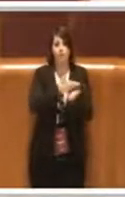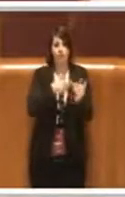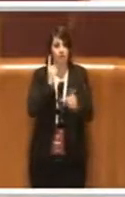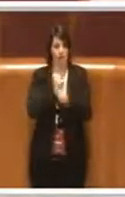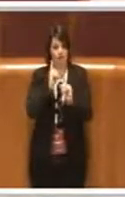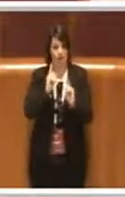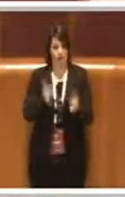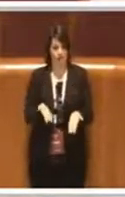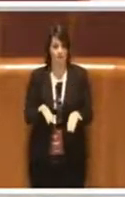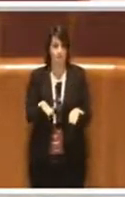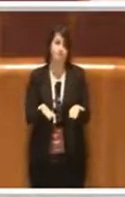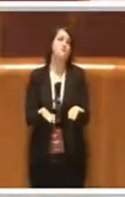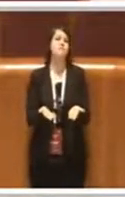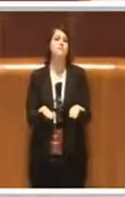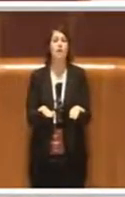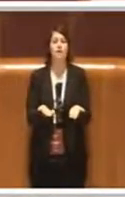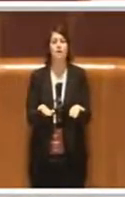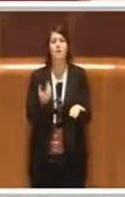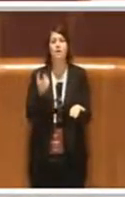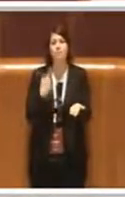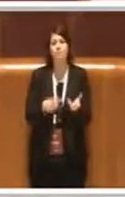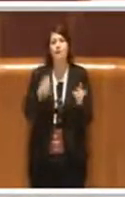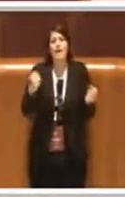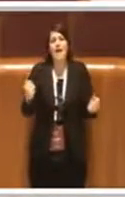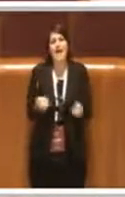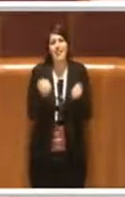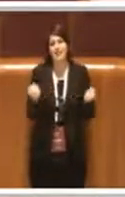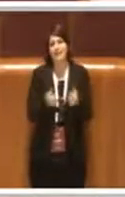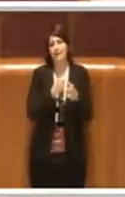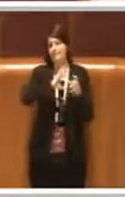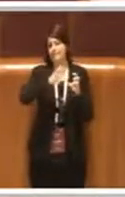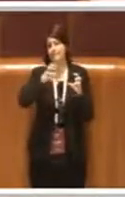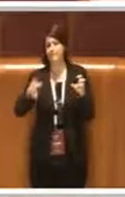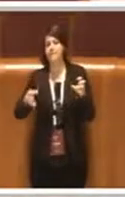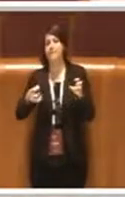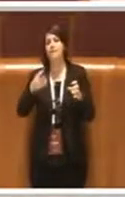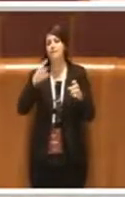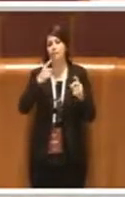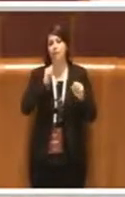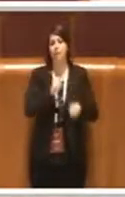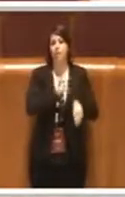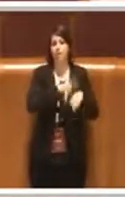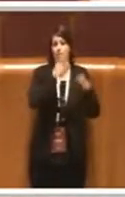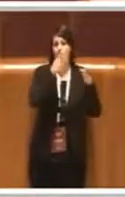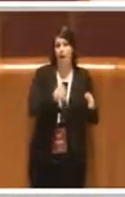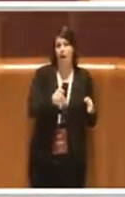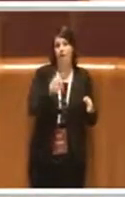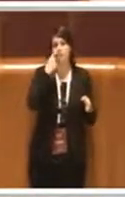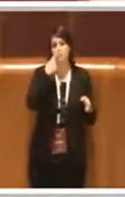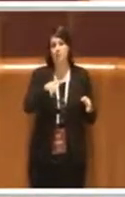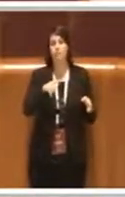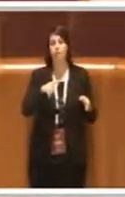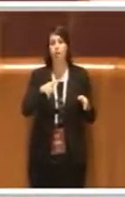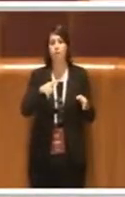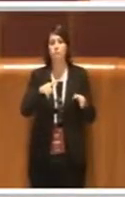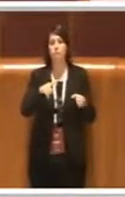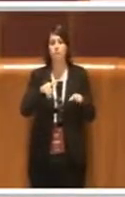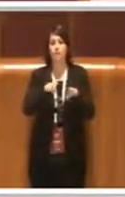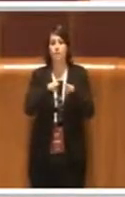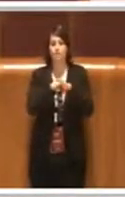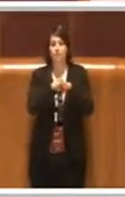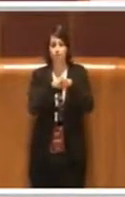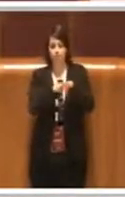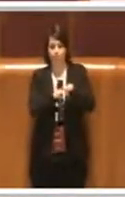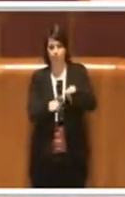andare da quelle temporanee di sviluppo appunto di campanelli di suonata con pedane mobili che